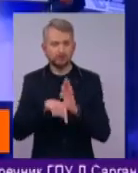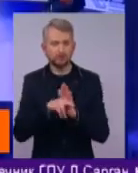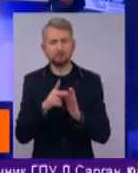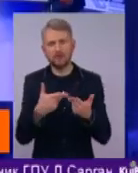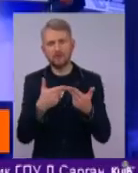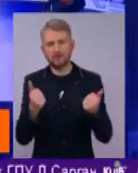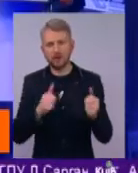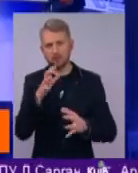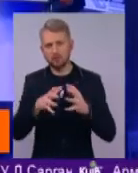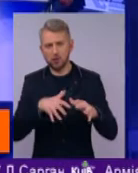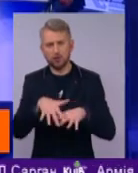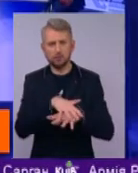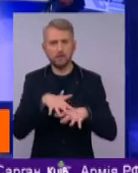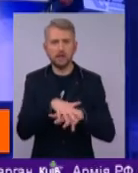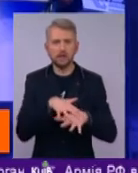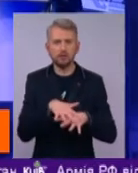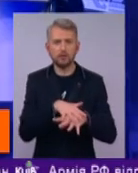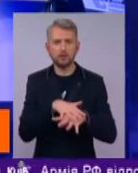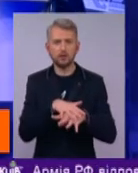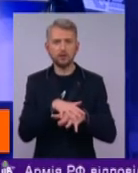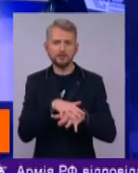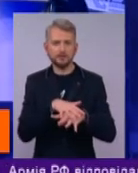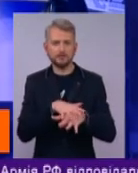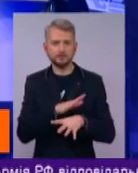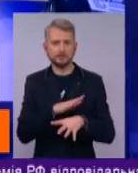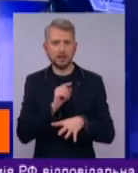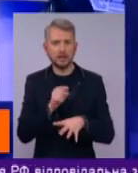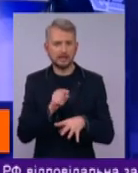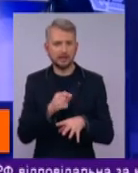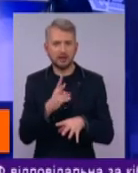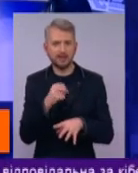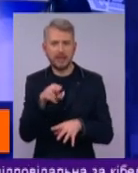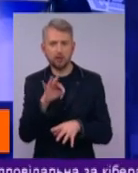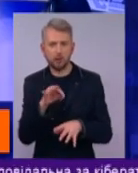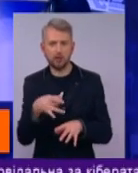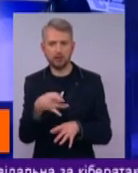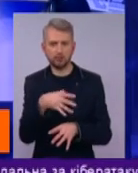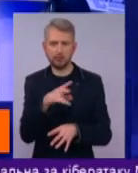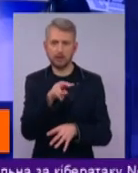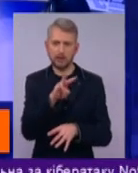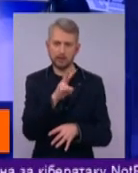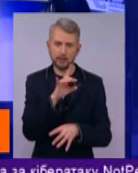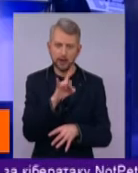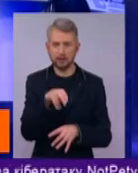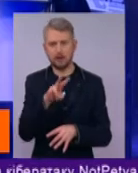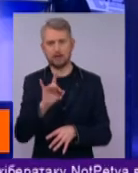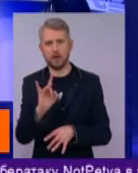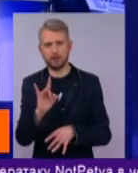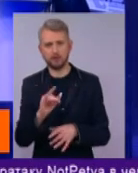міжнародним товариством, так, не цих недореспублік ЛНР та ДНР.